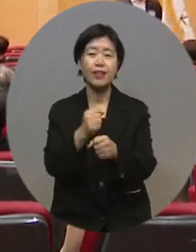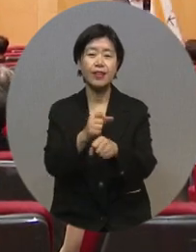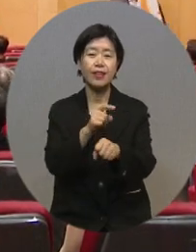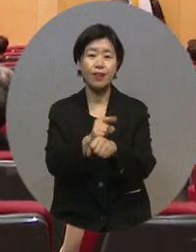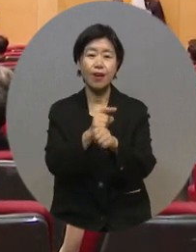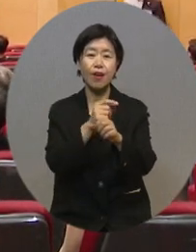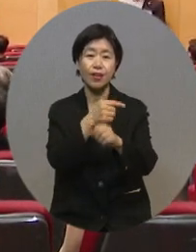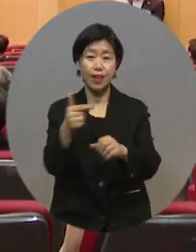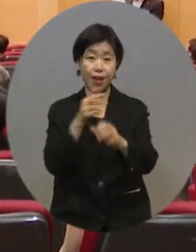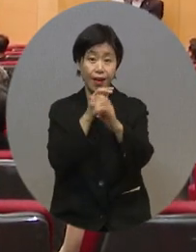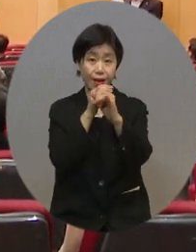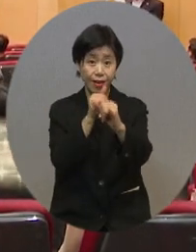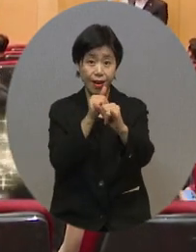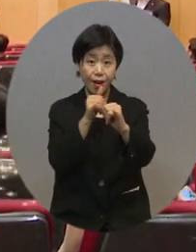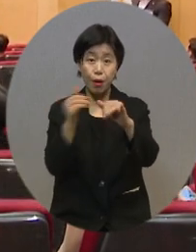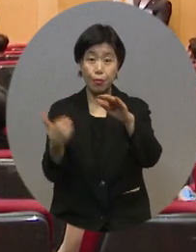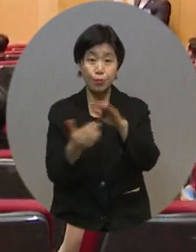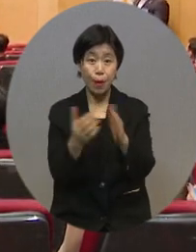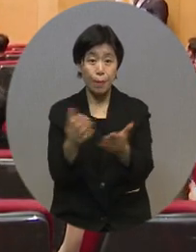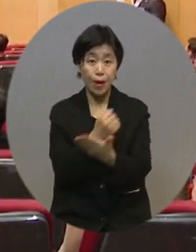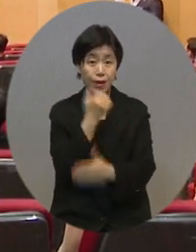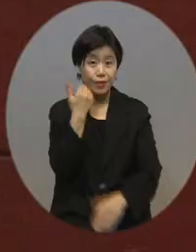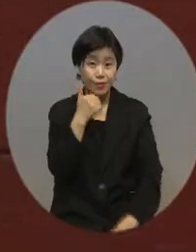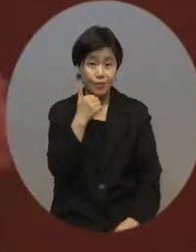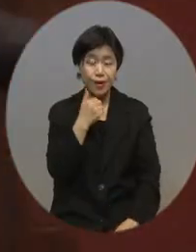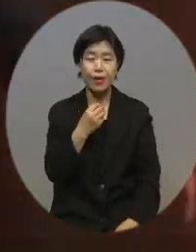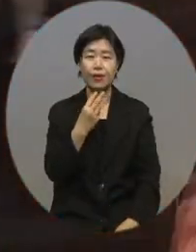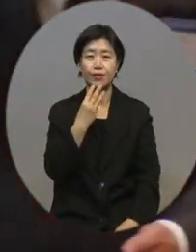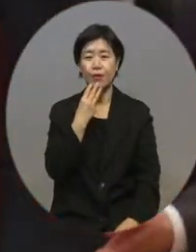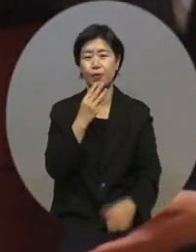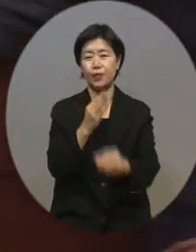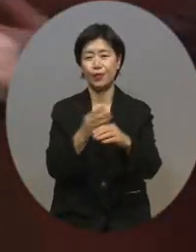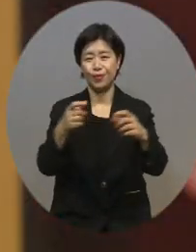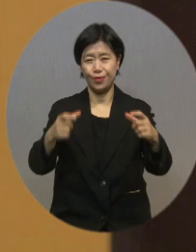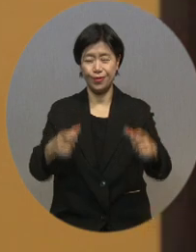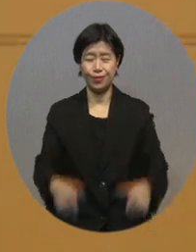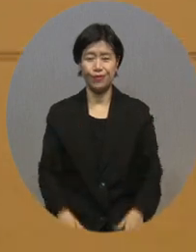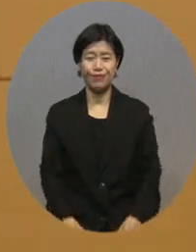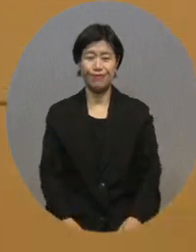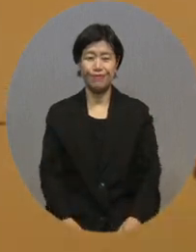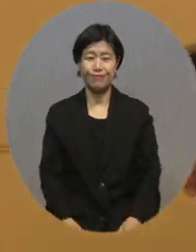영예인 대상에는 서울특별시 중구입니다.